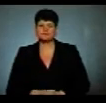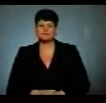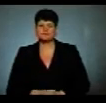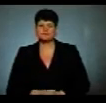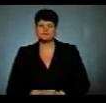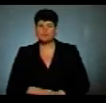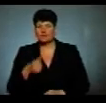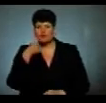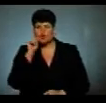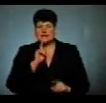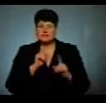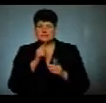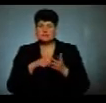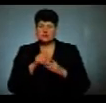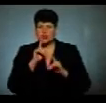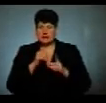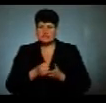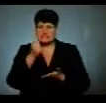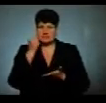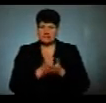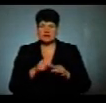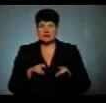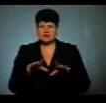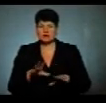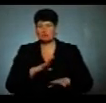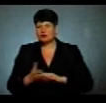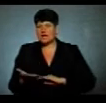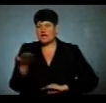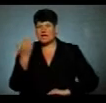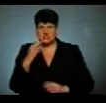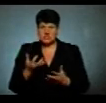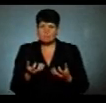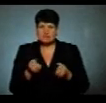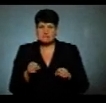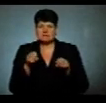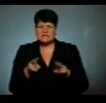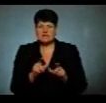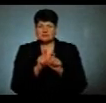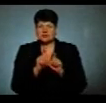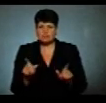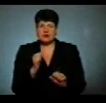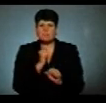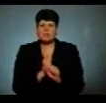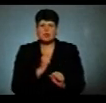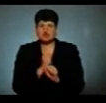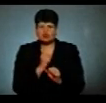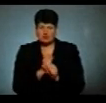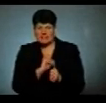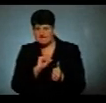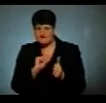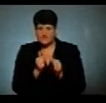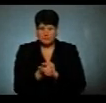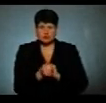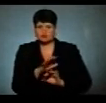Вчора сесія міської ради затвердила рішення, яке було раніше прийнято спеціальним штабом, який працює на попередження запобігання